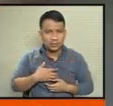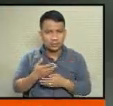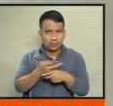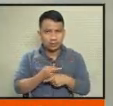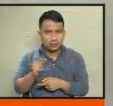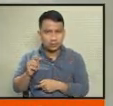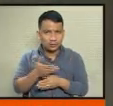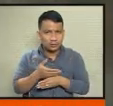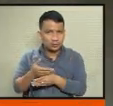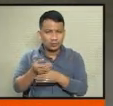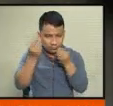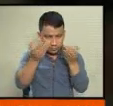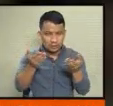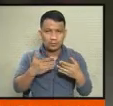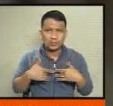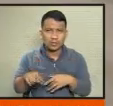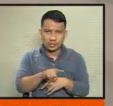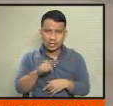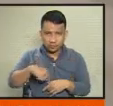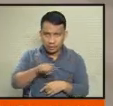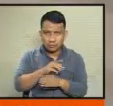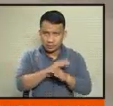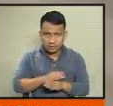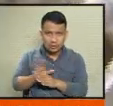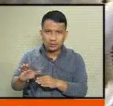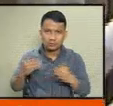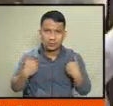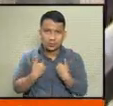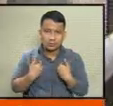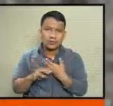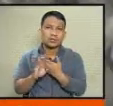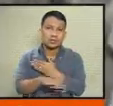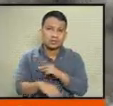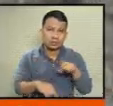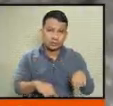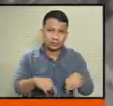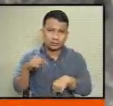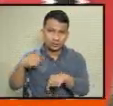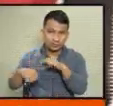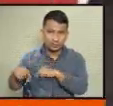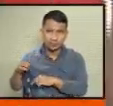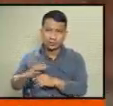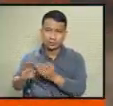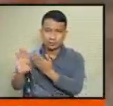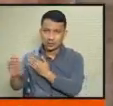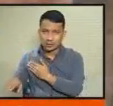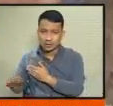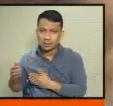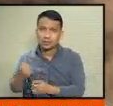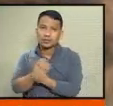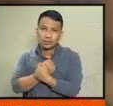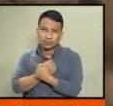At lumalabas na mapagkalinga pala talaga tayo sa mga hayop. Babalik at babalikan natin ang ating mga alaga. Mahal natin